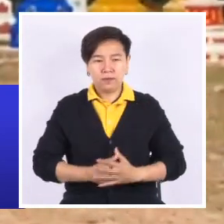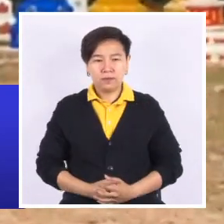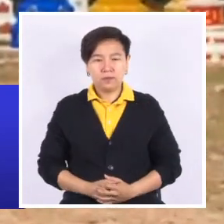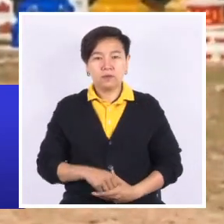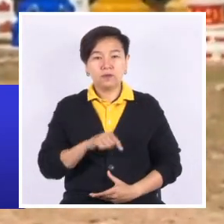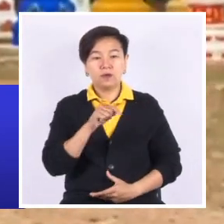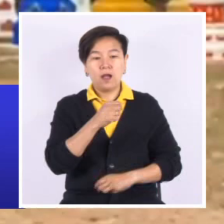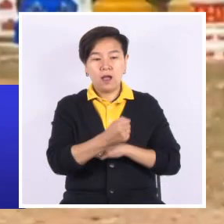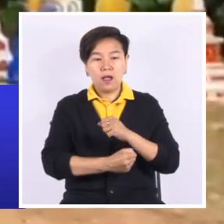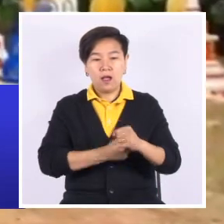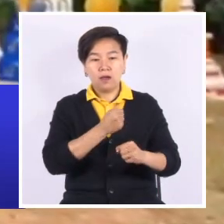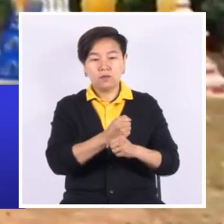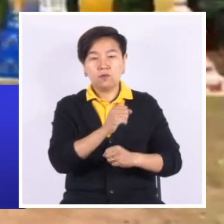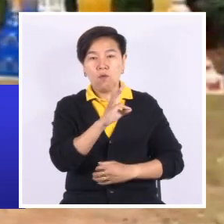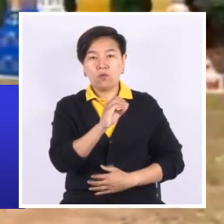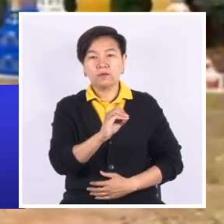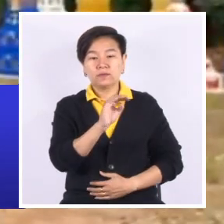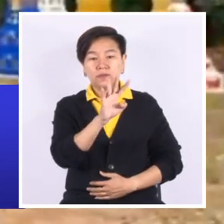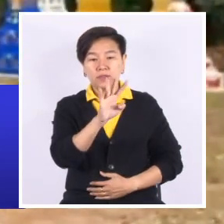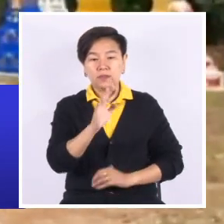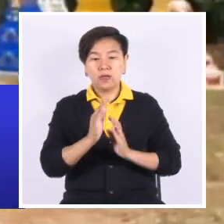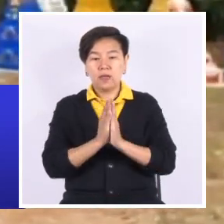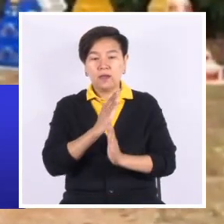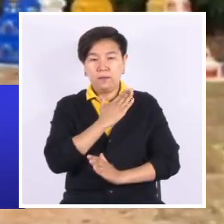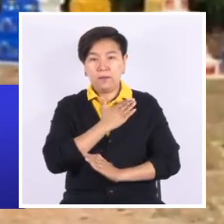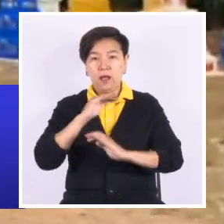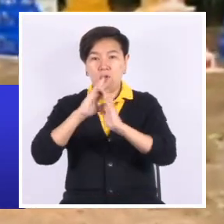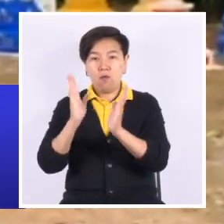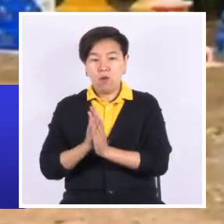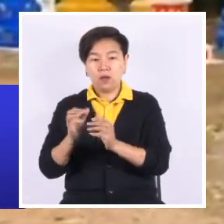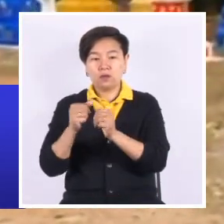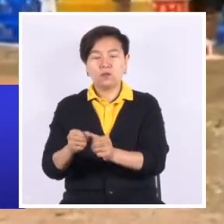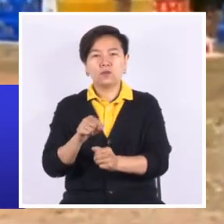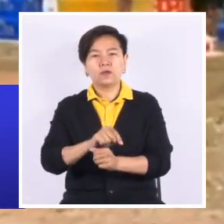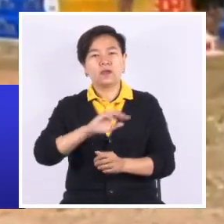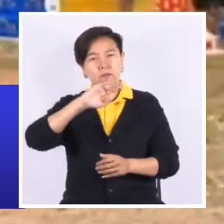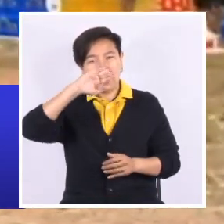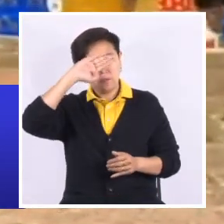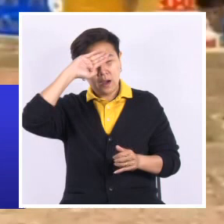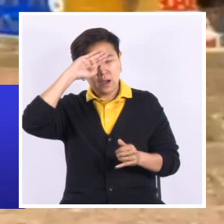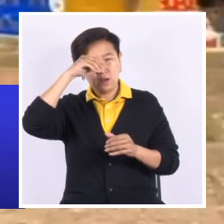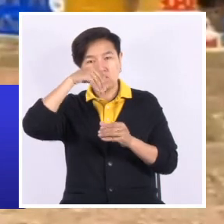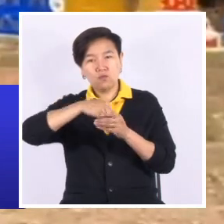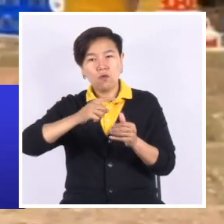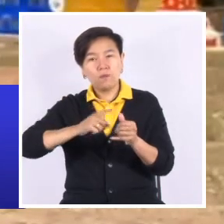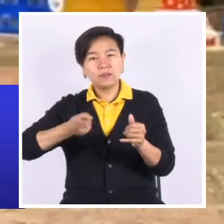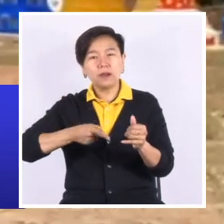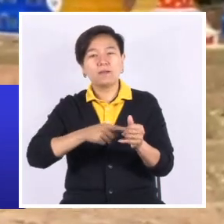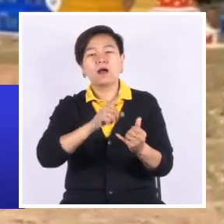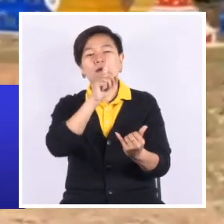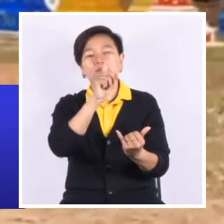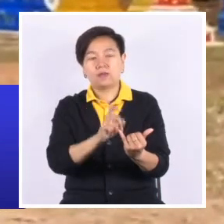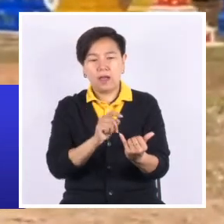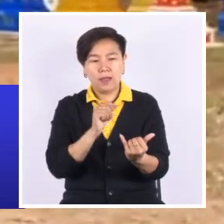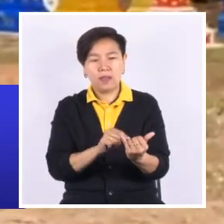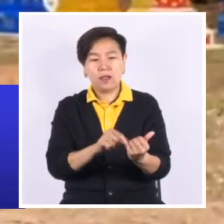น64ปีเป็นพระลูกวัดซึ่งท่านมรณภาพด้วยโรคประจำตัวแน่นอนครับก็มีการชาปนกิจปรากฏว่าเป